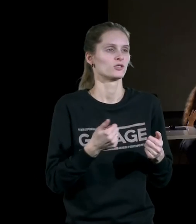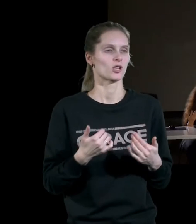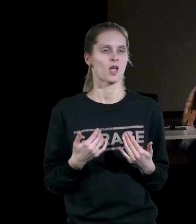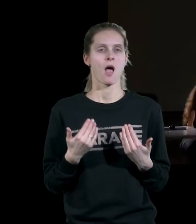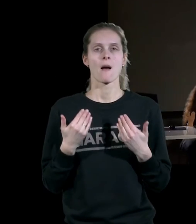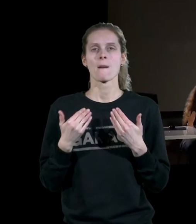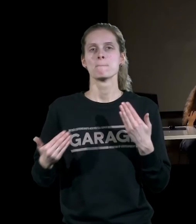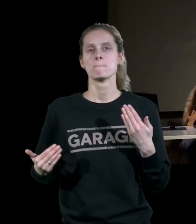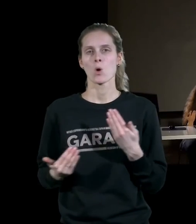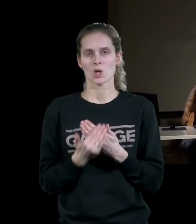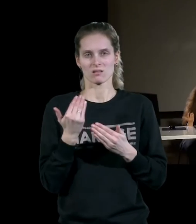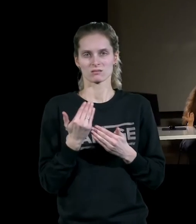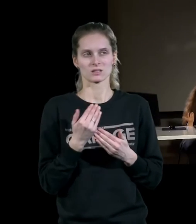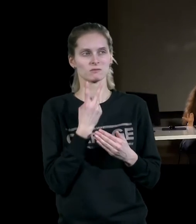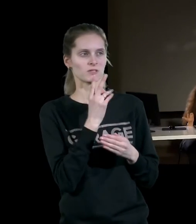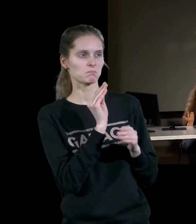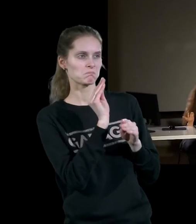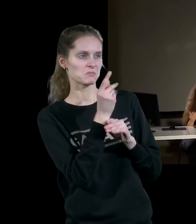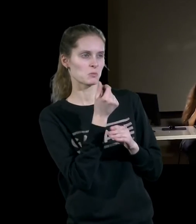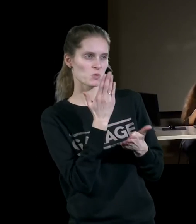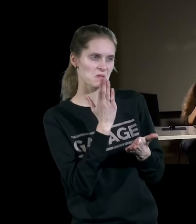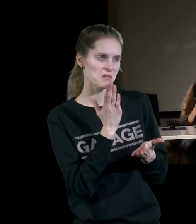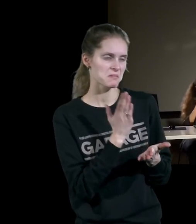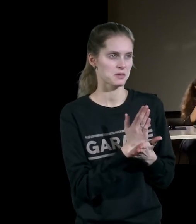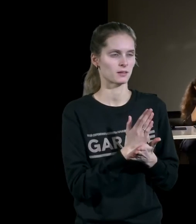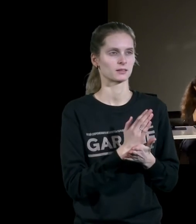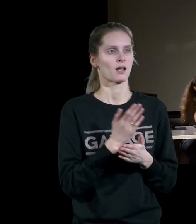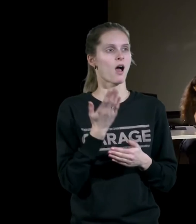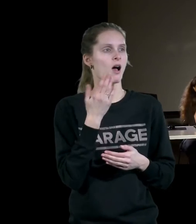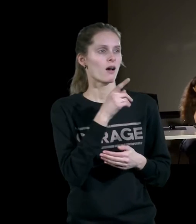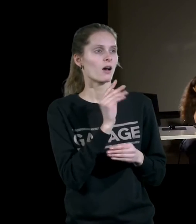основном, которые тогда были известны и доступны.